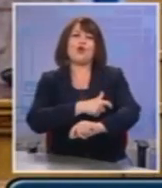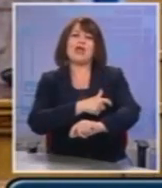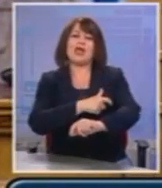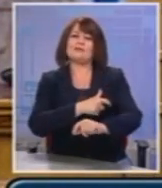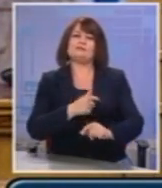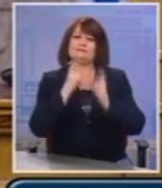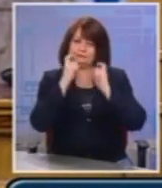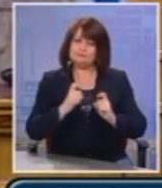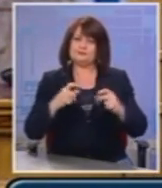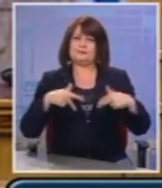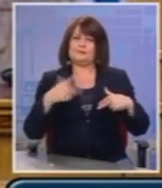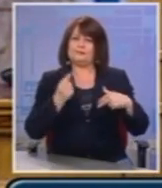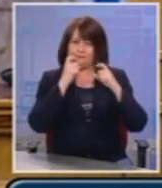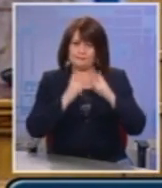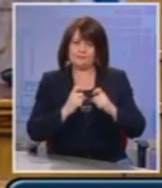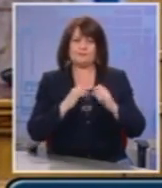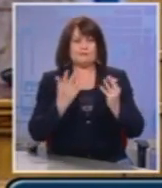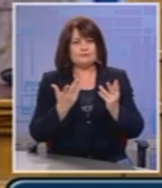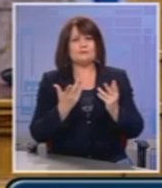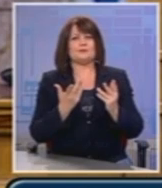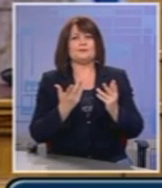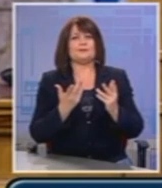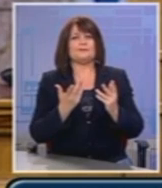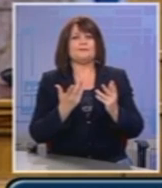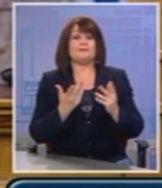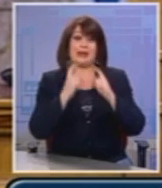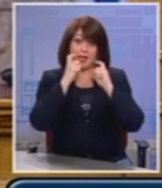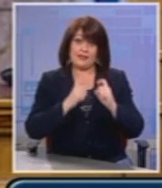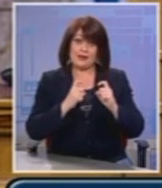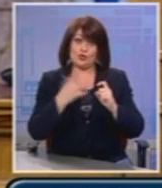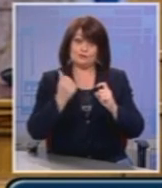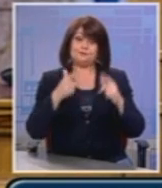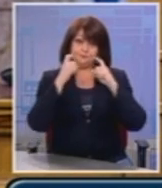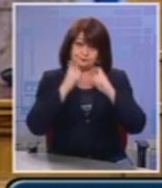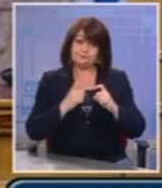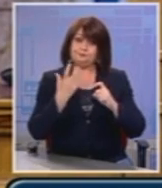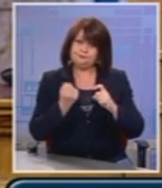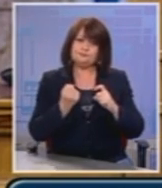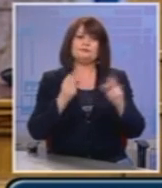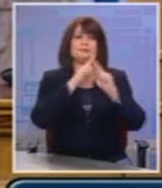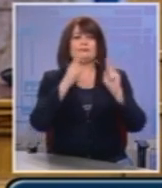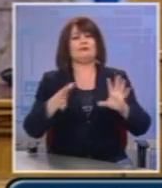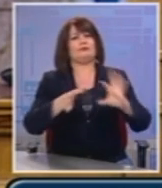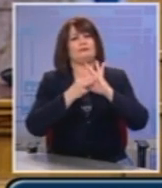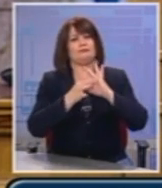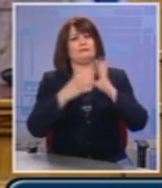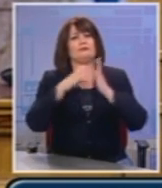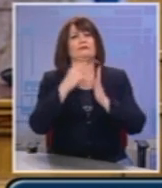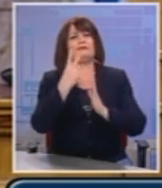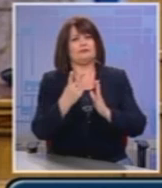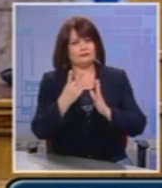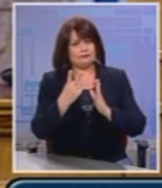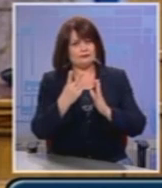υποχρέωση στο πλαίσιο της το καθήκον μάλλον στο πλαίσιο της υποχρέωσης διεθνούς συνεργασίας υπό το άρθρο 21